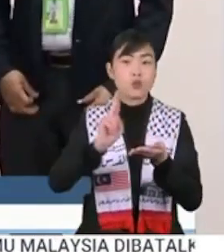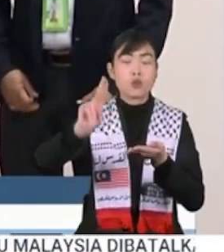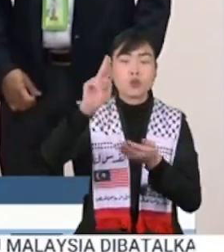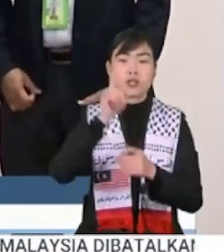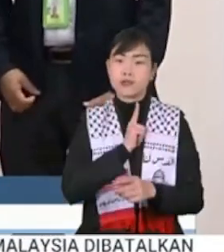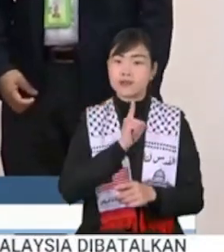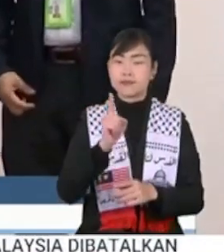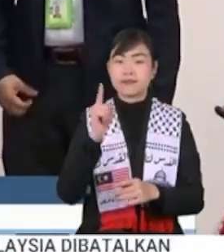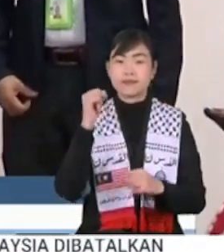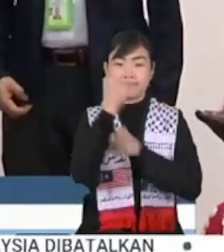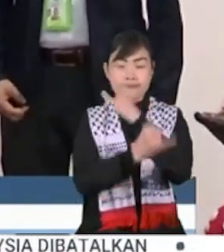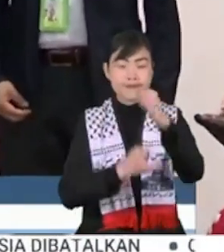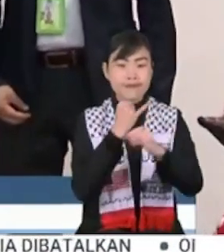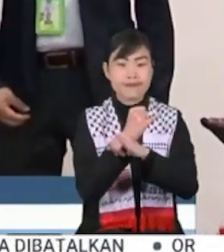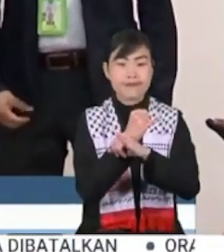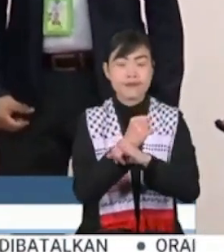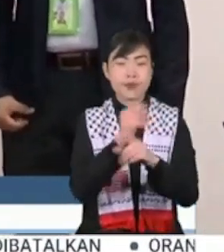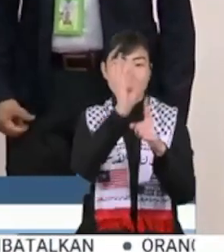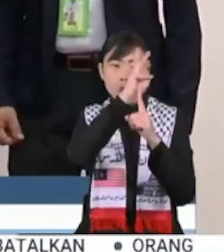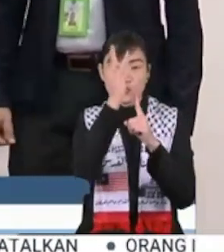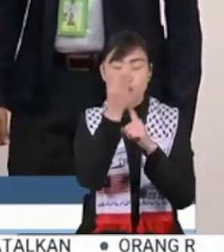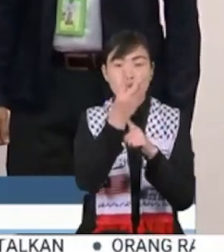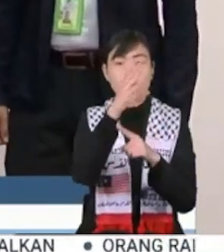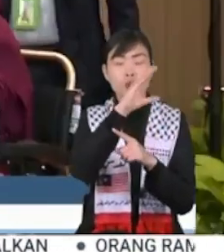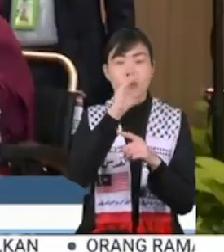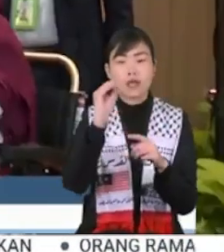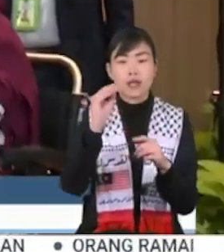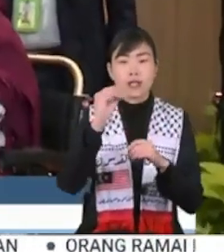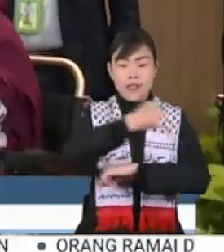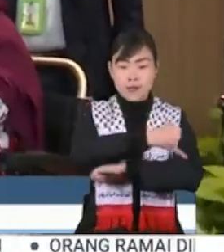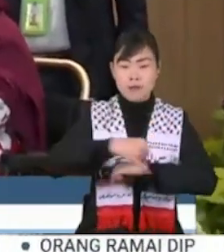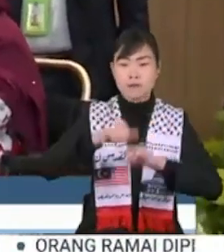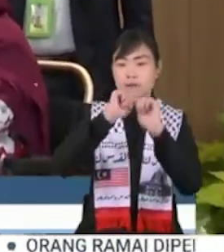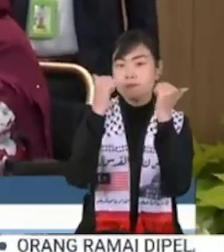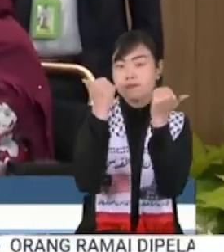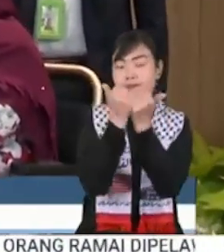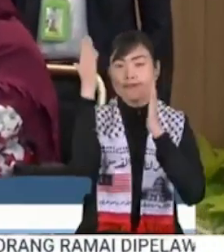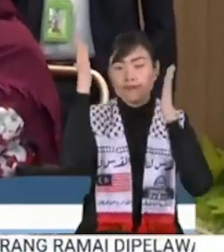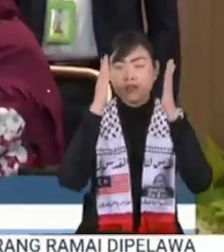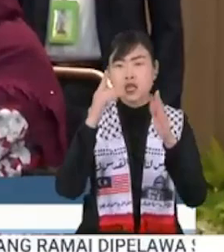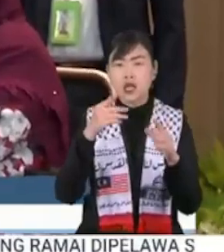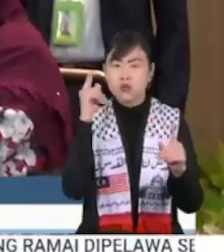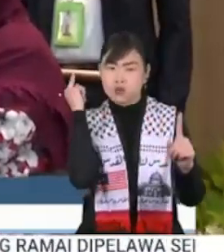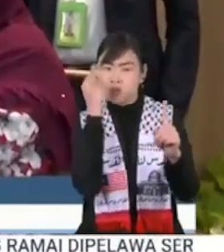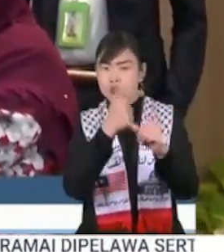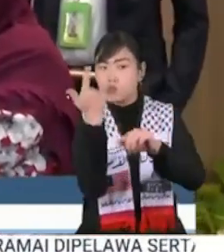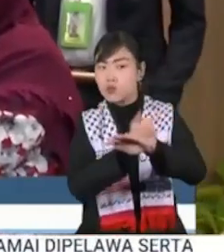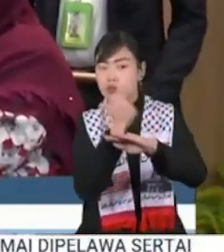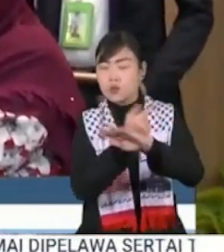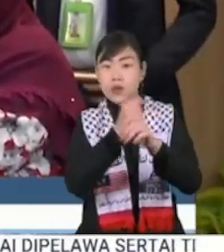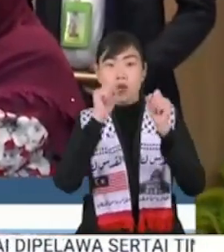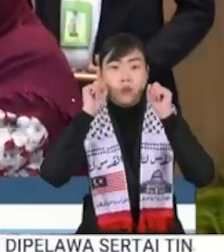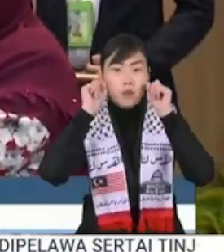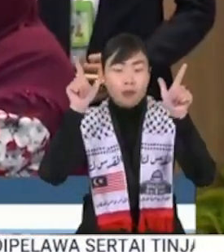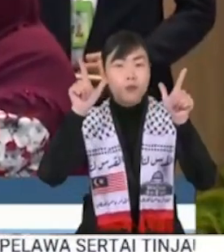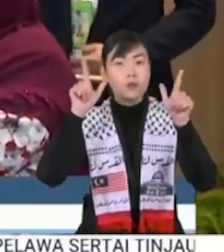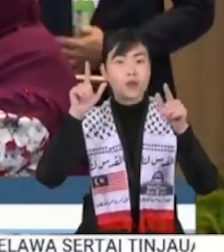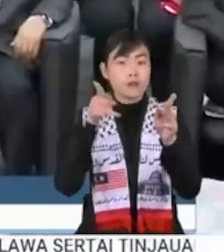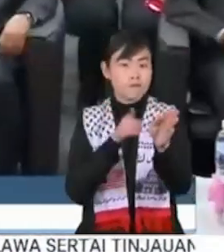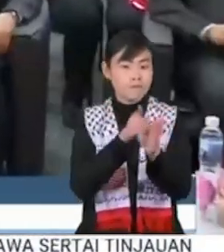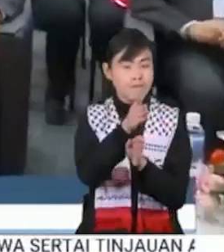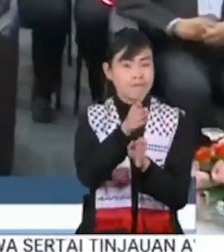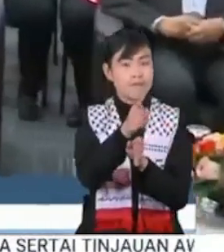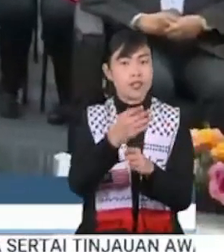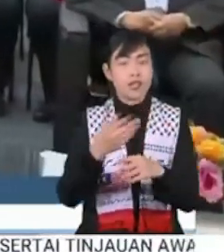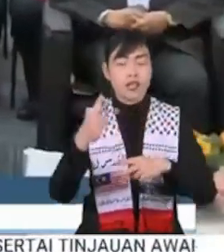antarabangsa jabatan kebajikan masyarakat dan pertubuhan arkitek Malaysia bertujuan melatih dan meningkatkan kesedaran golongan profesional dalam